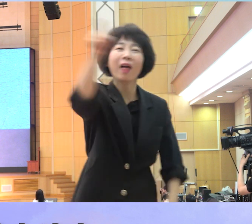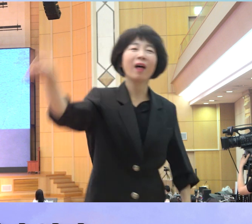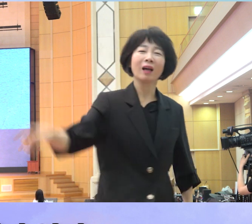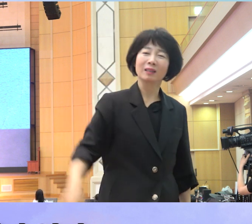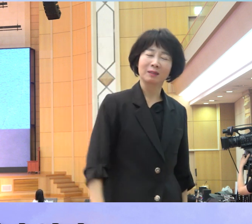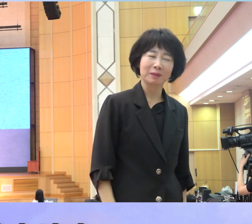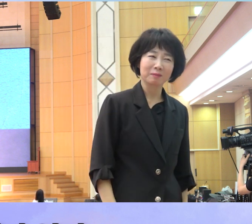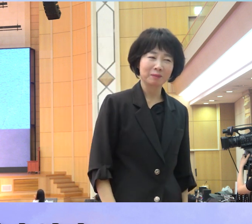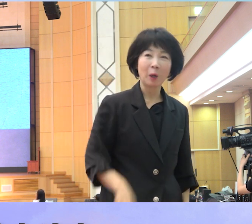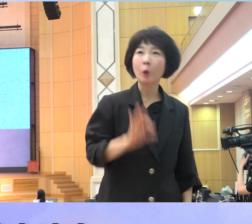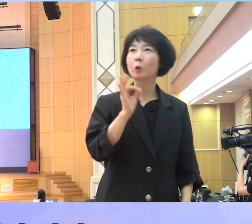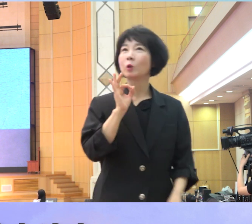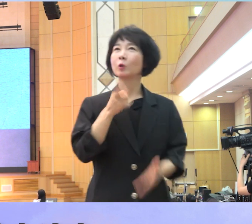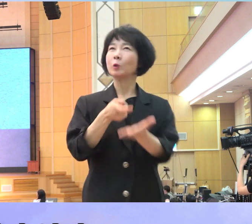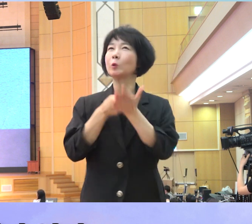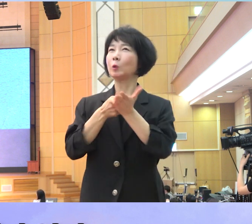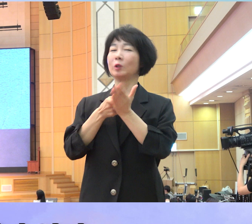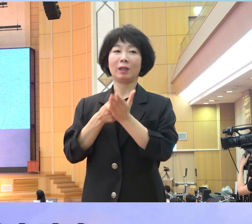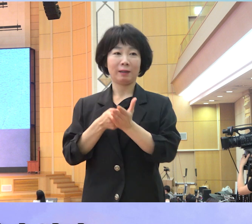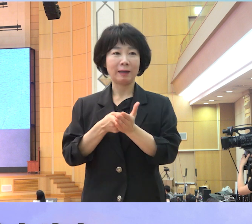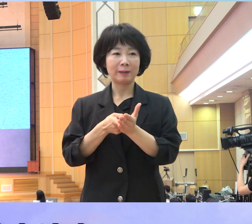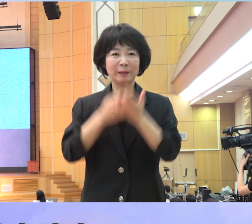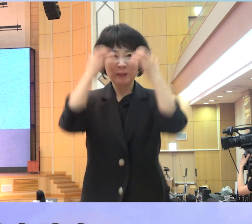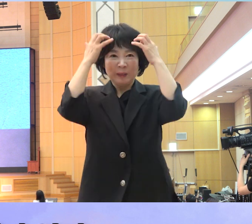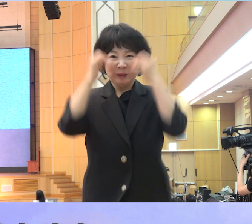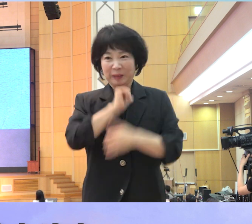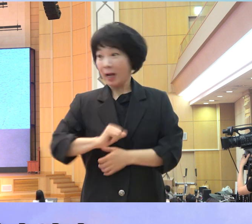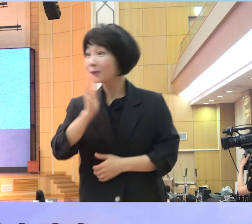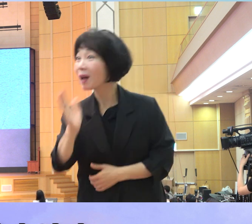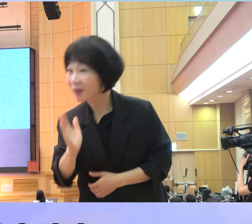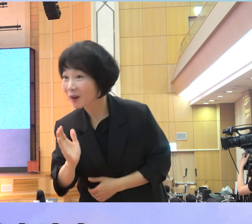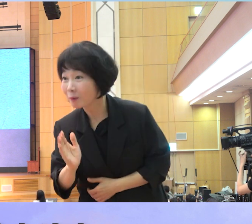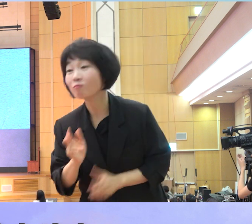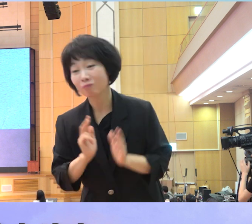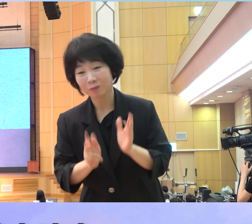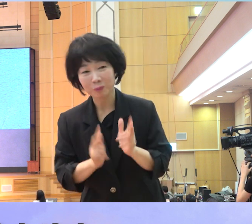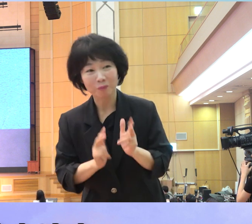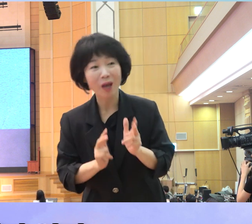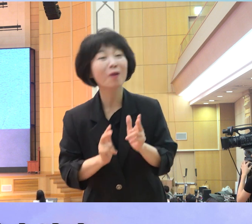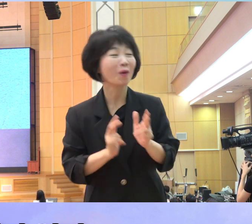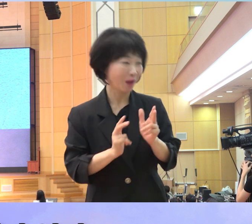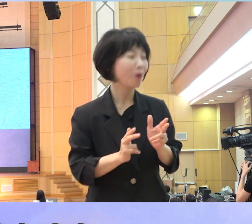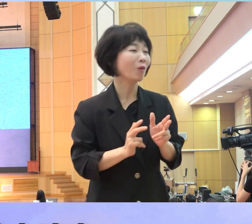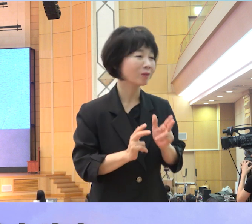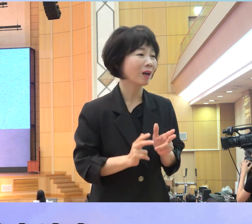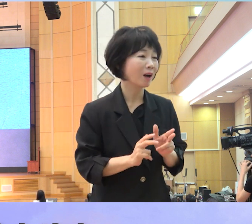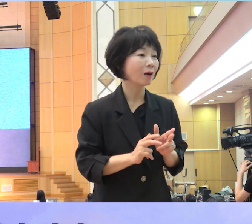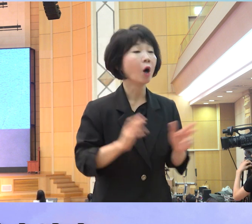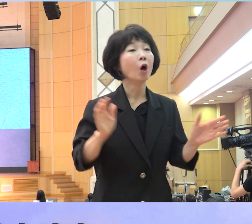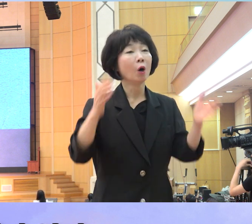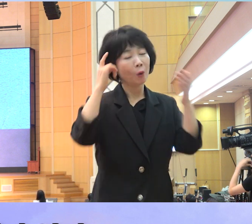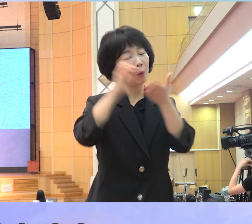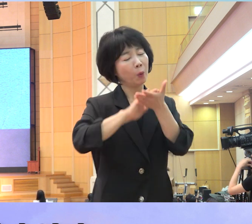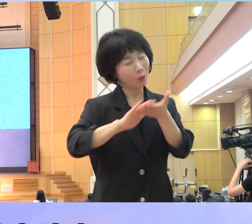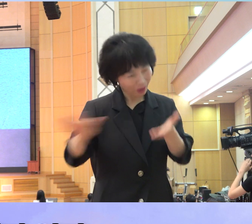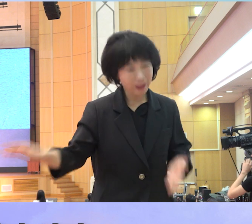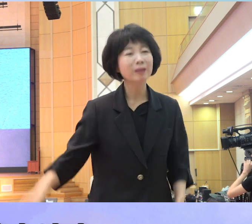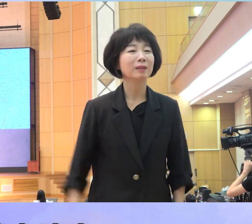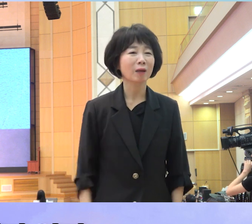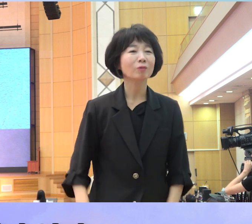에어컨을 24시간 5일 동안 한 번도 안 껐거든요. 막 지금 놀래시는데 돈 안